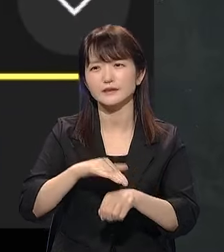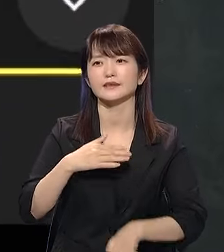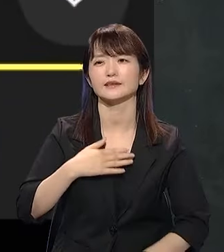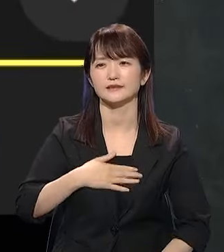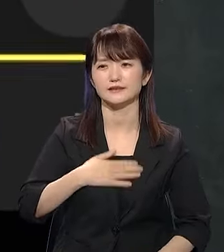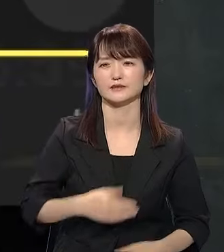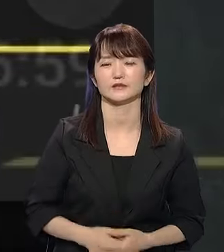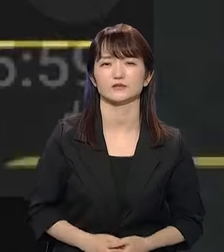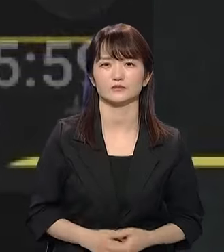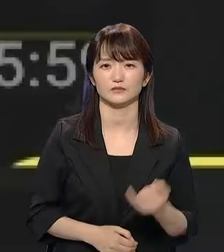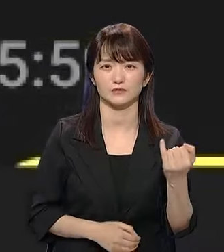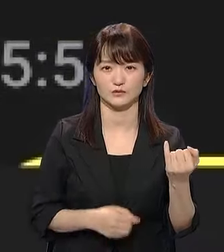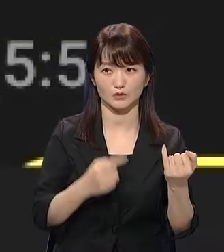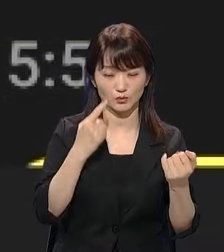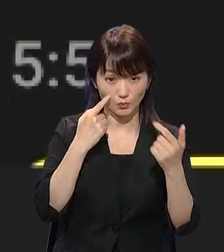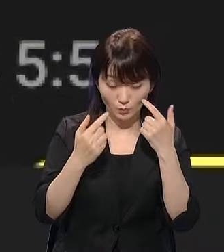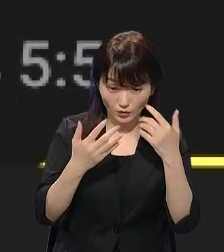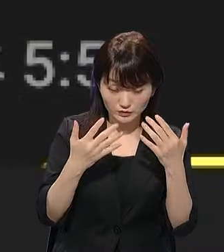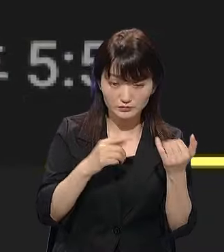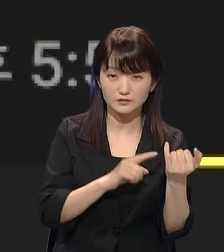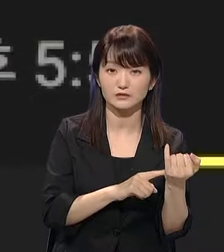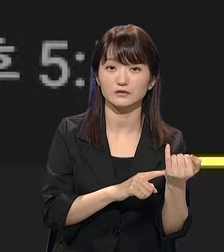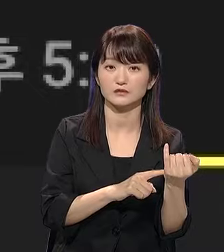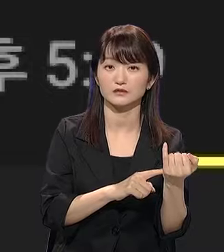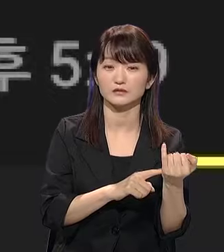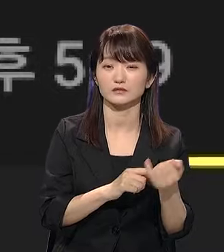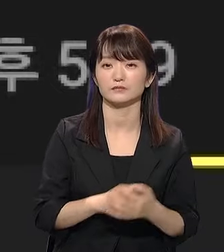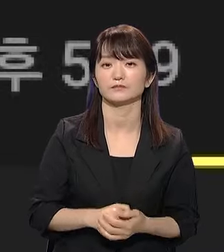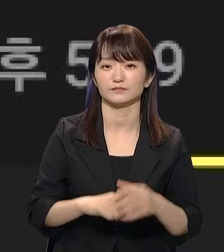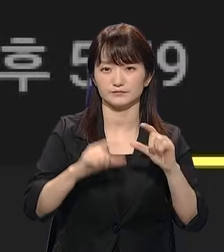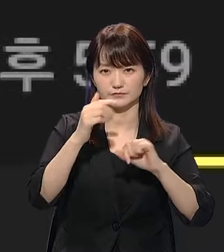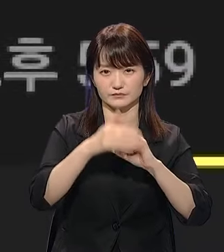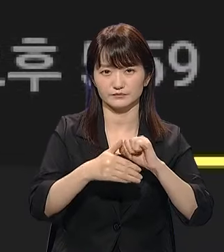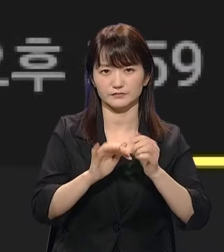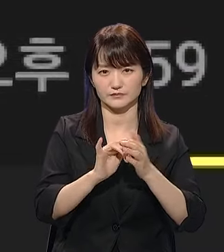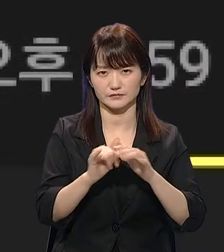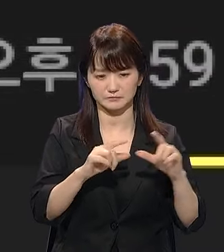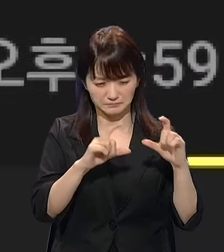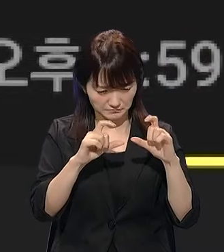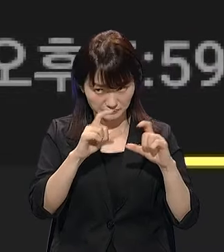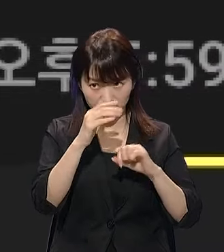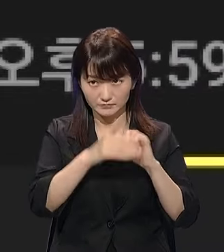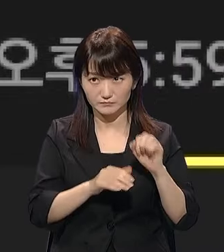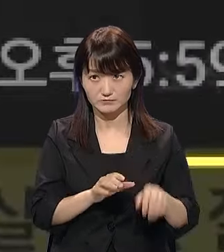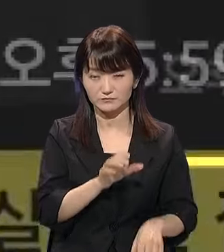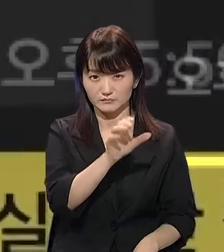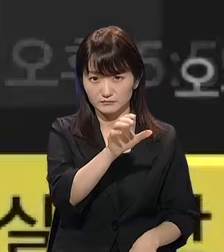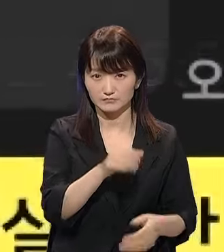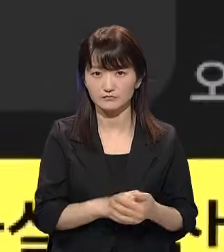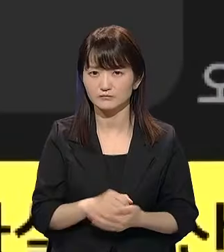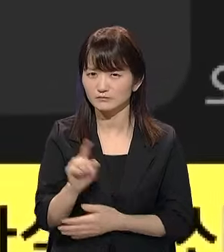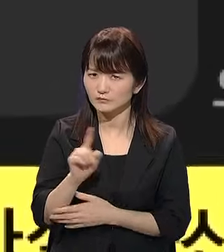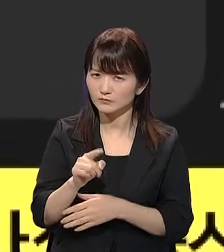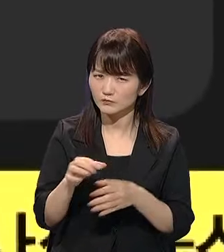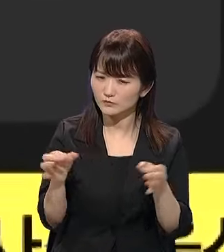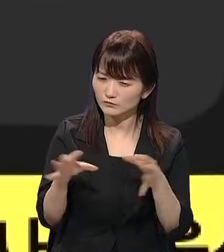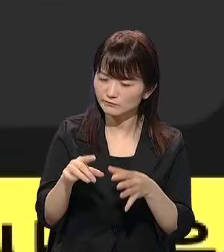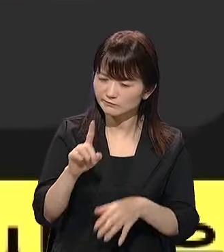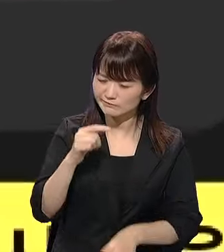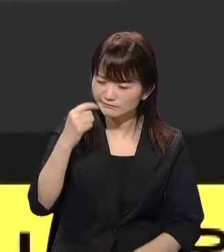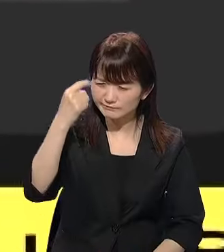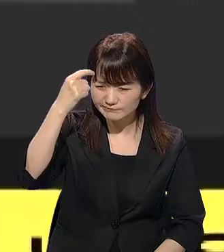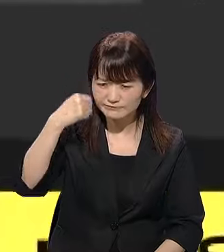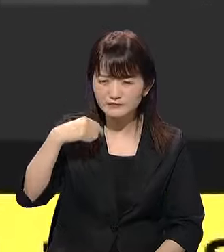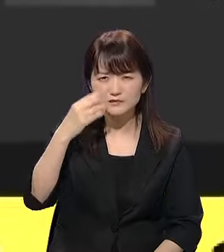여자분 너무너무 화끈하다. 왼쪽이 여자분이에요. 자, 프로필에는 가족과 찍은 사진도 저렇게 있고요. 그런데 어느 순간 뭔가 쎄한